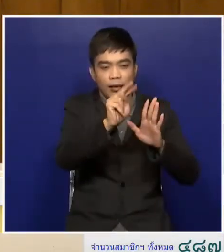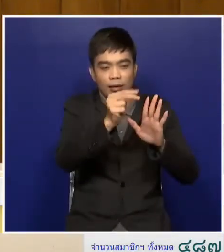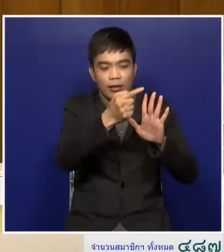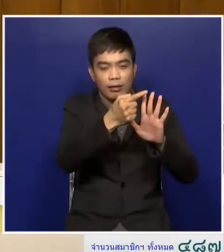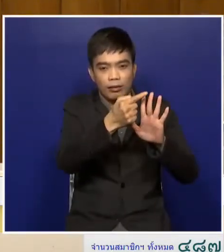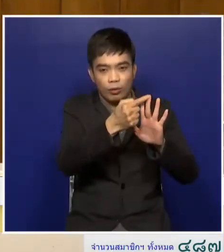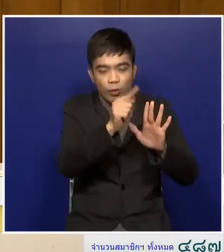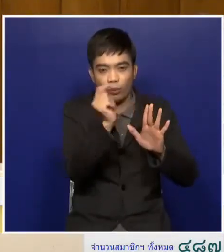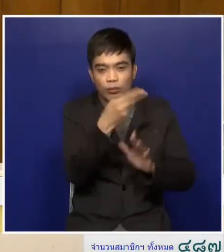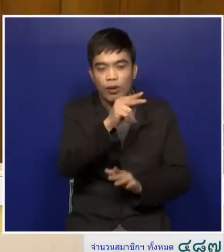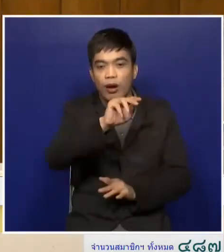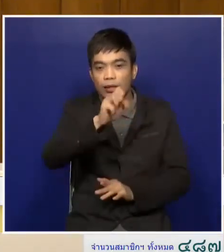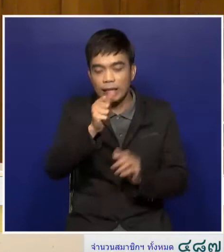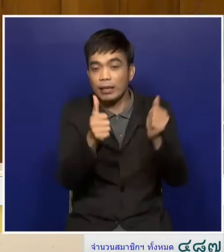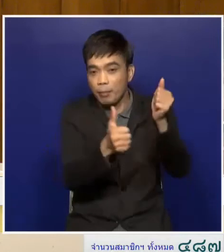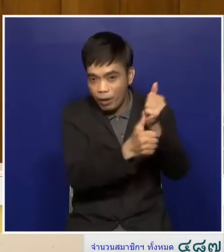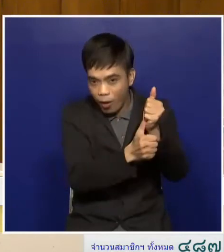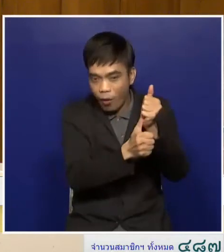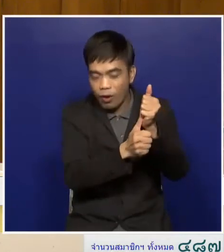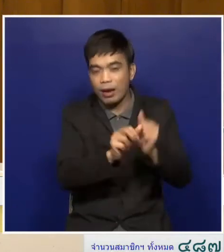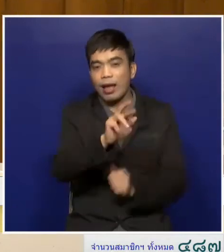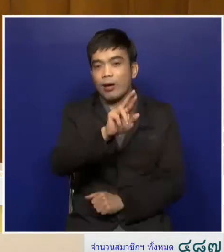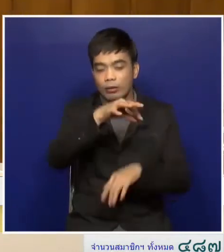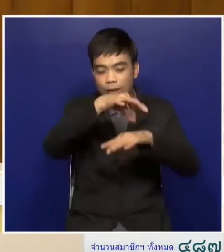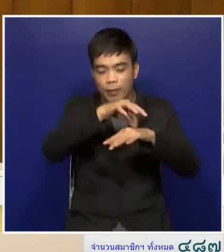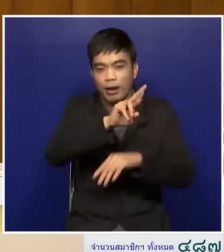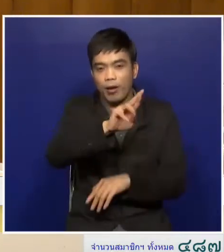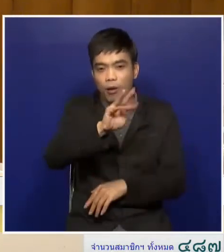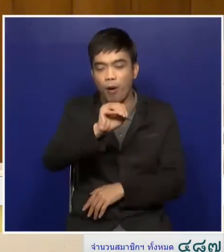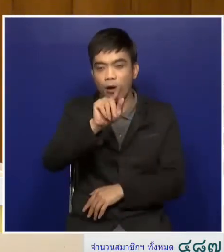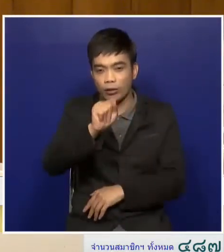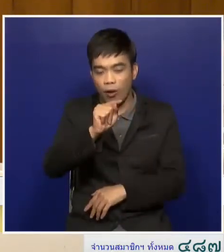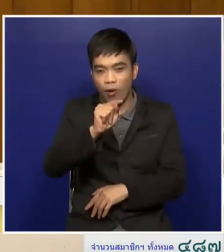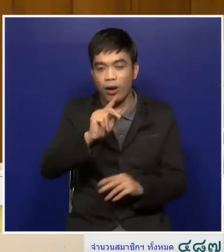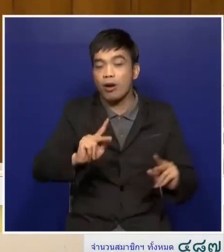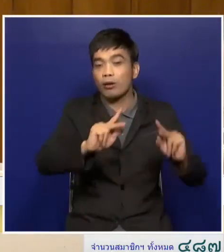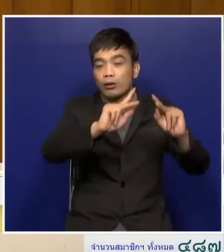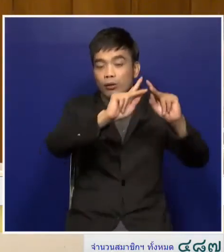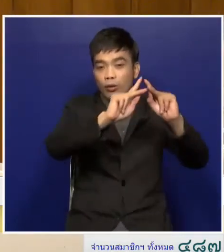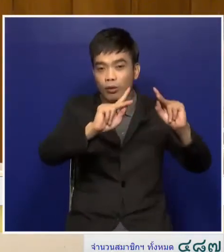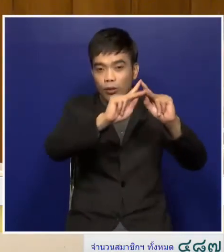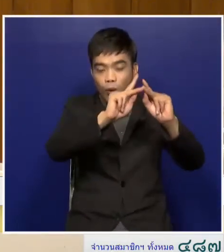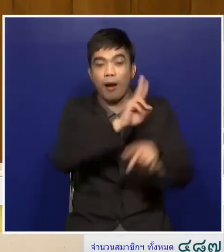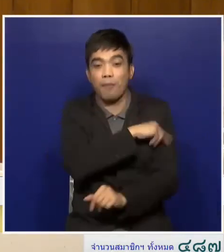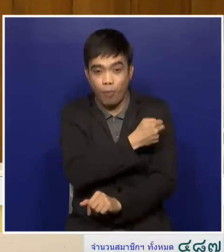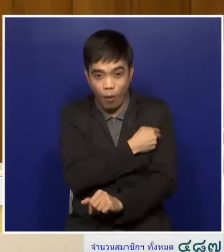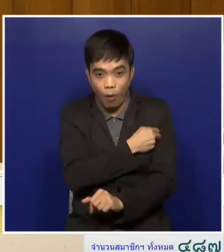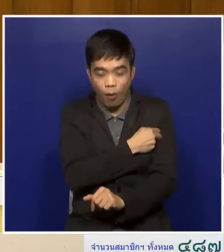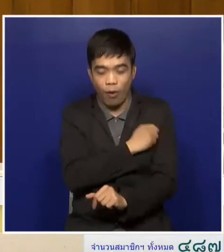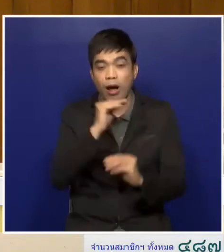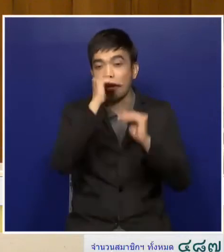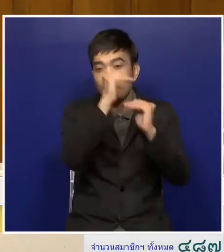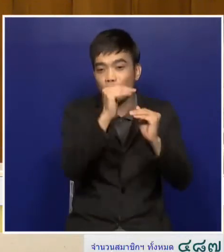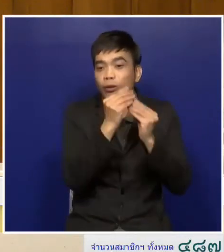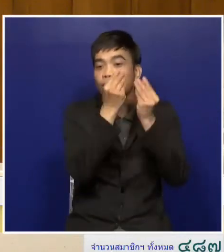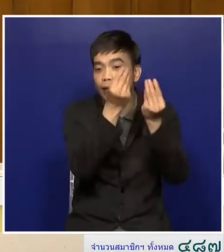เป็รองนายกรัฐมนรี แล้วก็เปรฐมนรีว่าการกทวงสาสุขได้กำหนดนโยบายของพักเอาไว้ วาให้มี